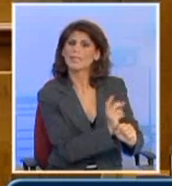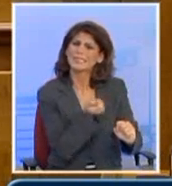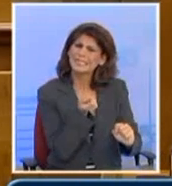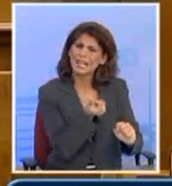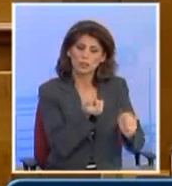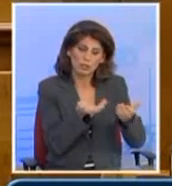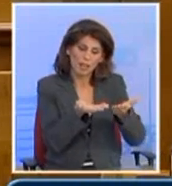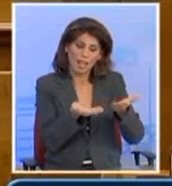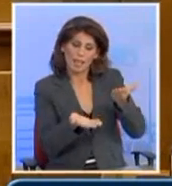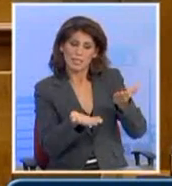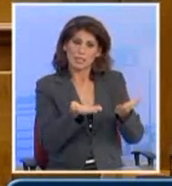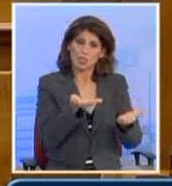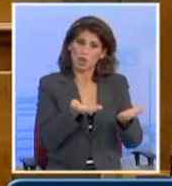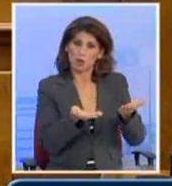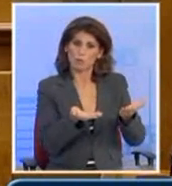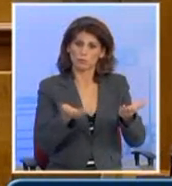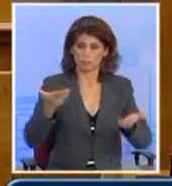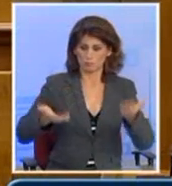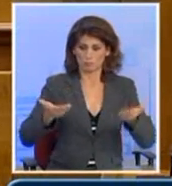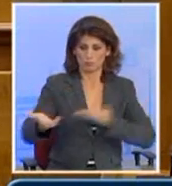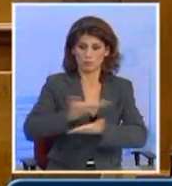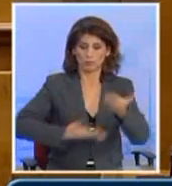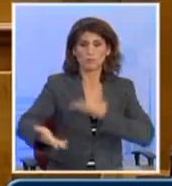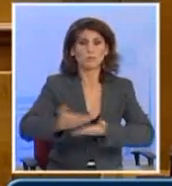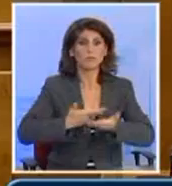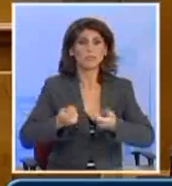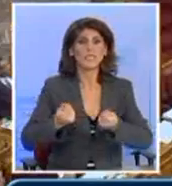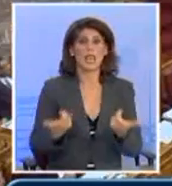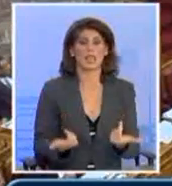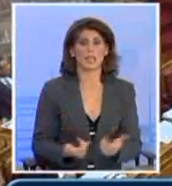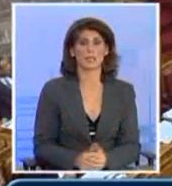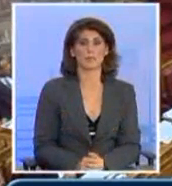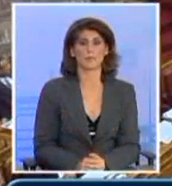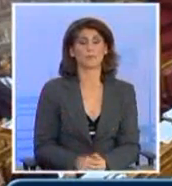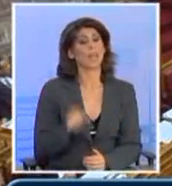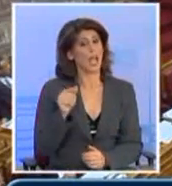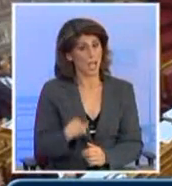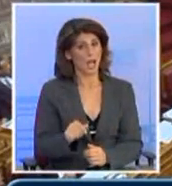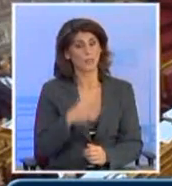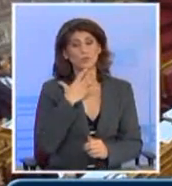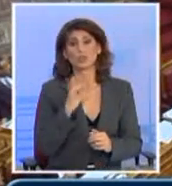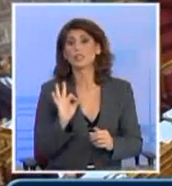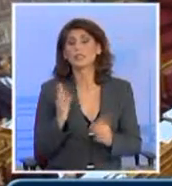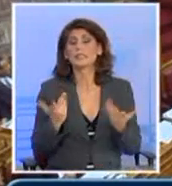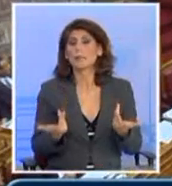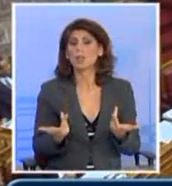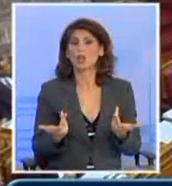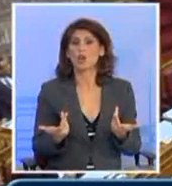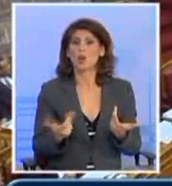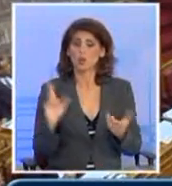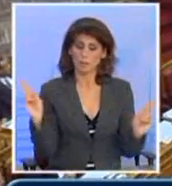της εξισορρόπησης του ισοζυγίου τρεχουσών συναλλαγών. Και αυτό βεβαίως οφείλεται στο γεγονός